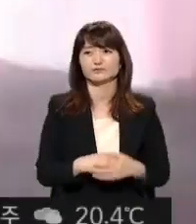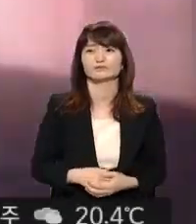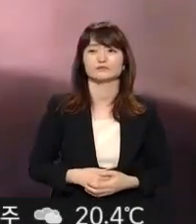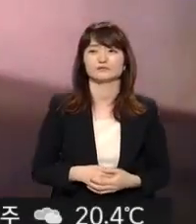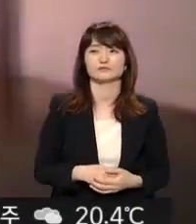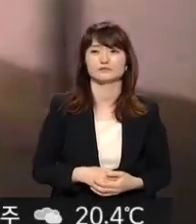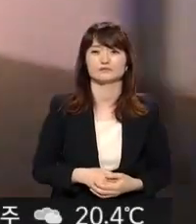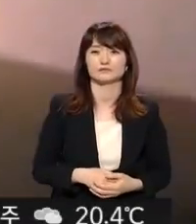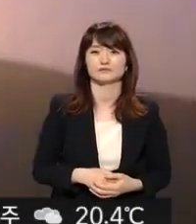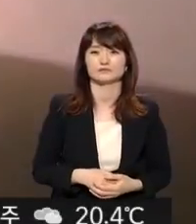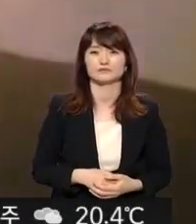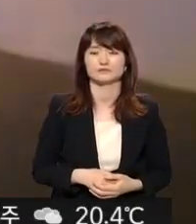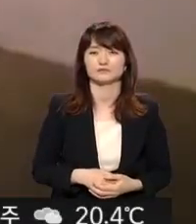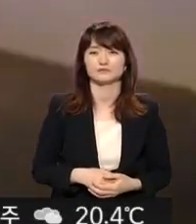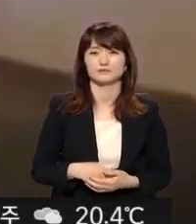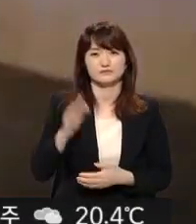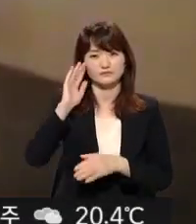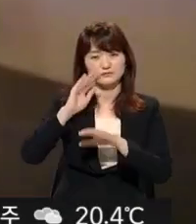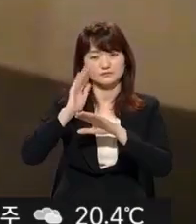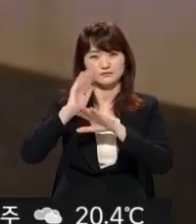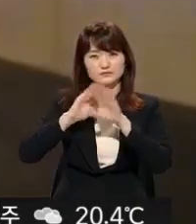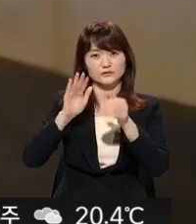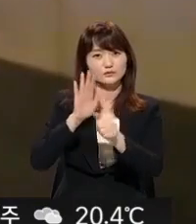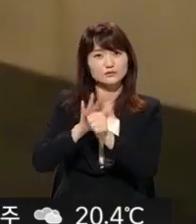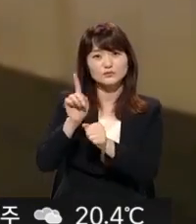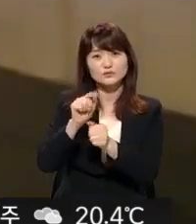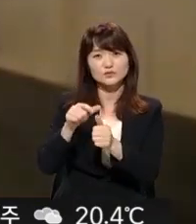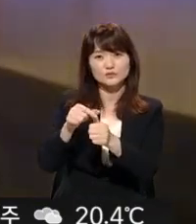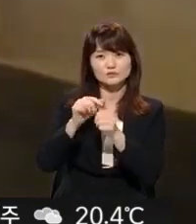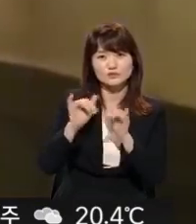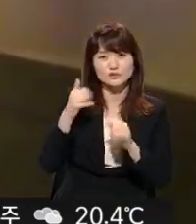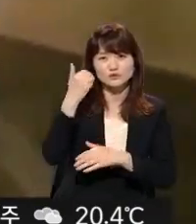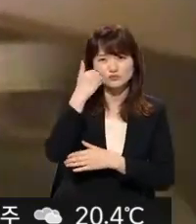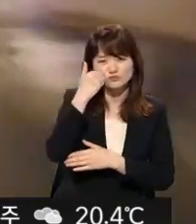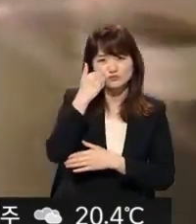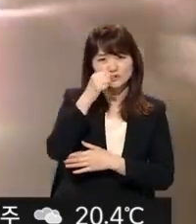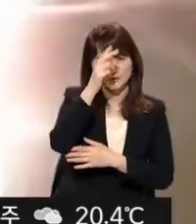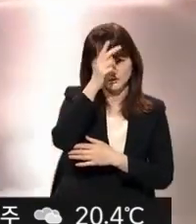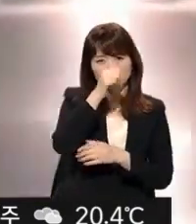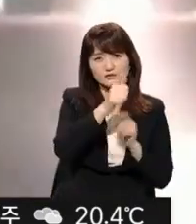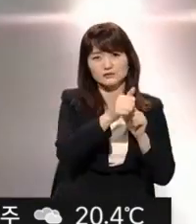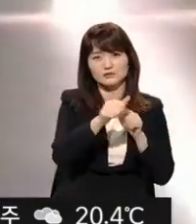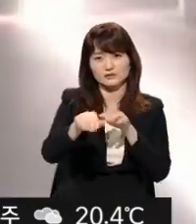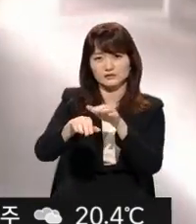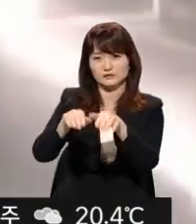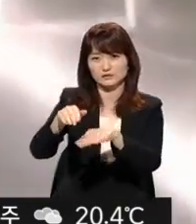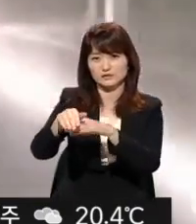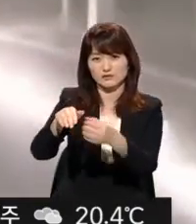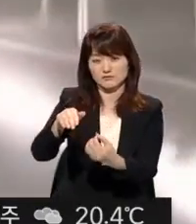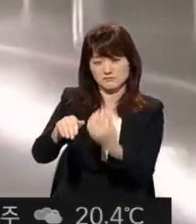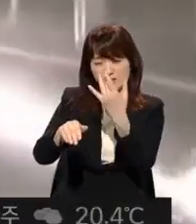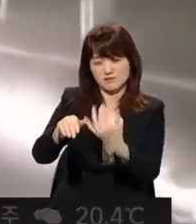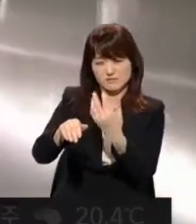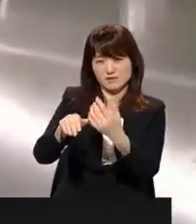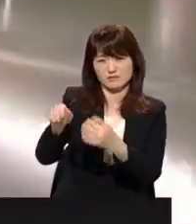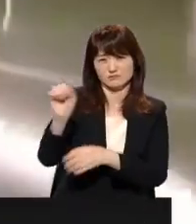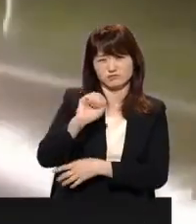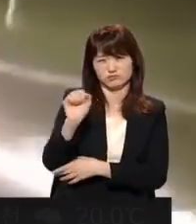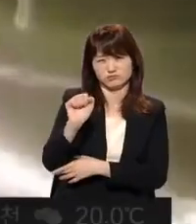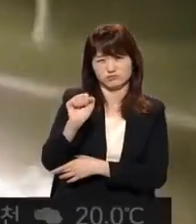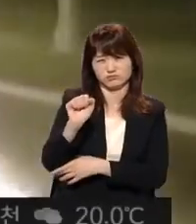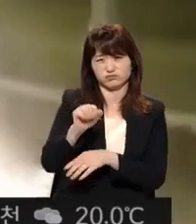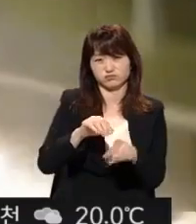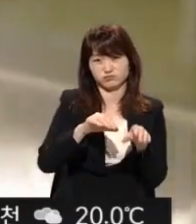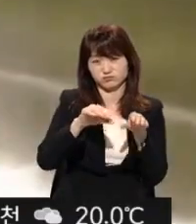나왔어요, 밖으로. 네, 하늘이 도운 걸까요? 이 구조자는요, 바로 경찰이었습니다. 차에서 불꽃이 마구 튀는데도 주행해서 차를